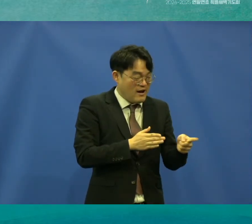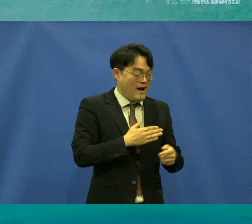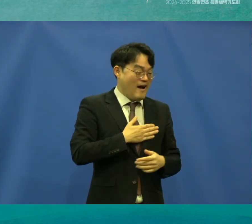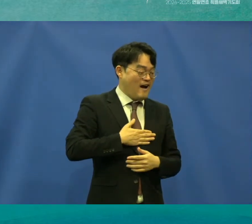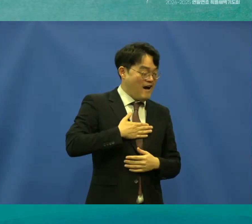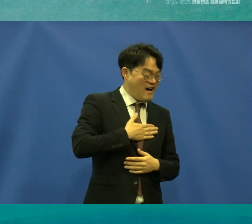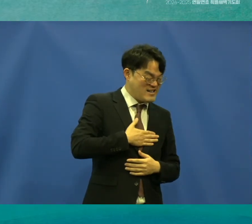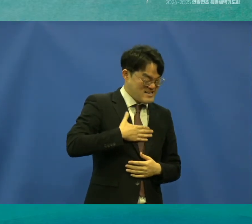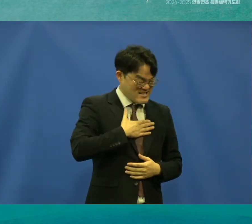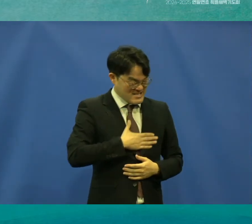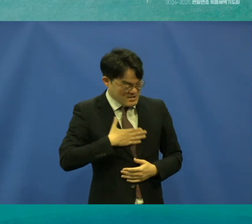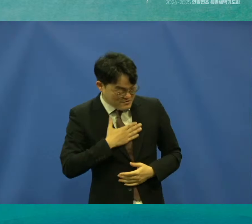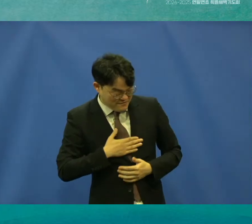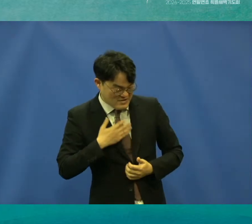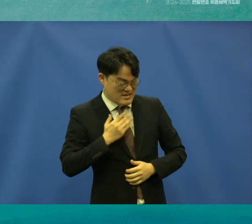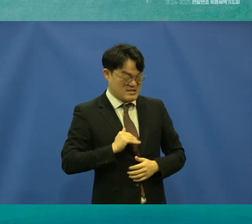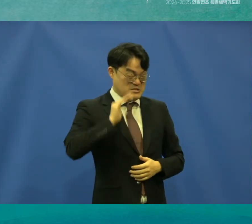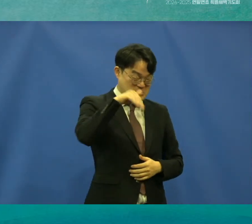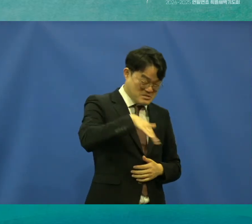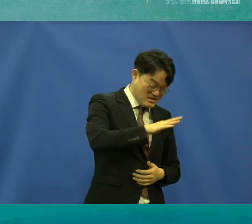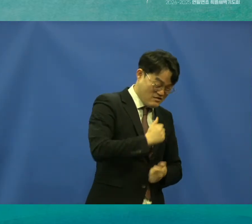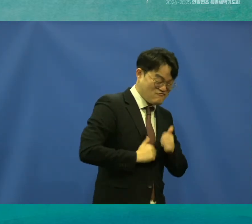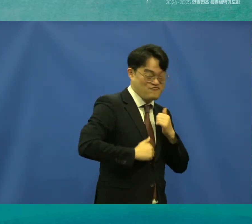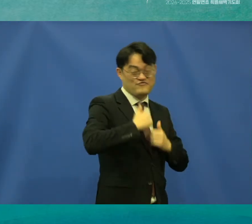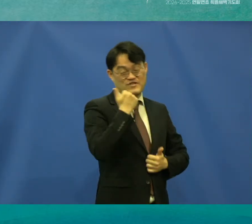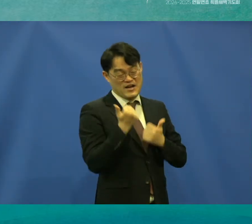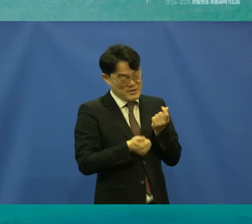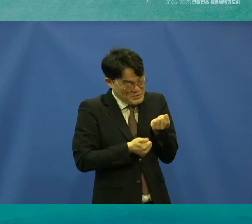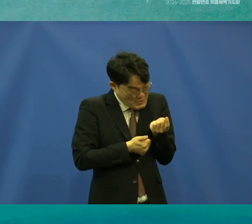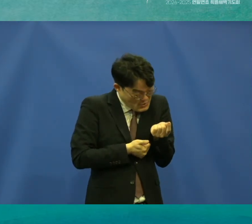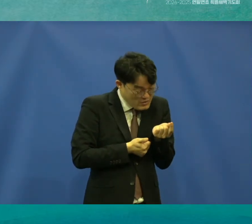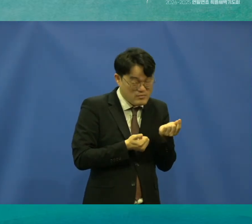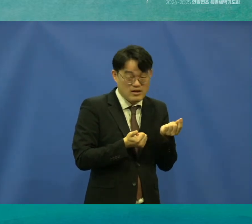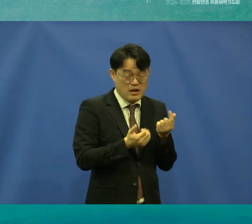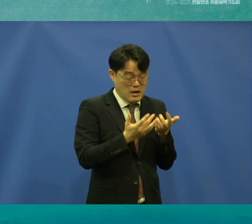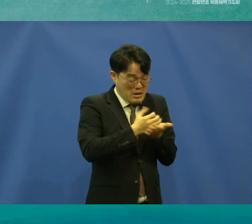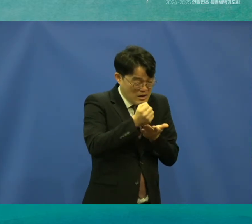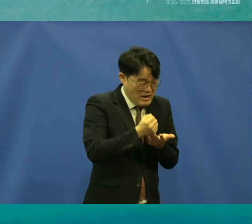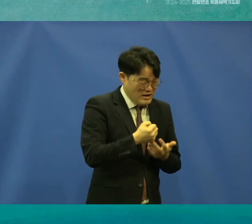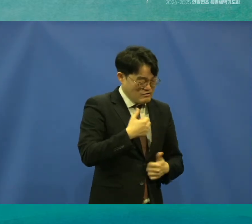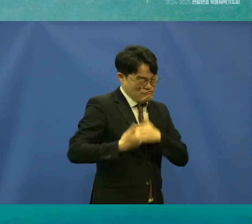별일이 아닌 것에 죽는다고 투정을 부립니다.